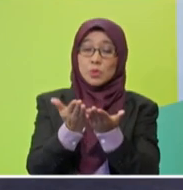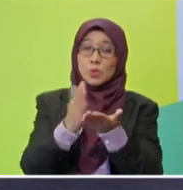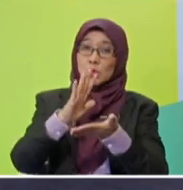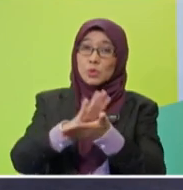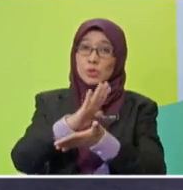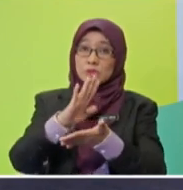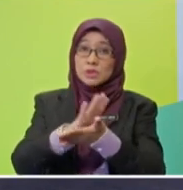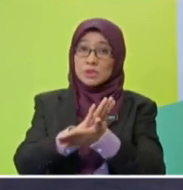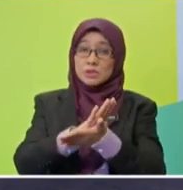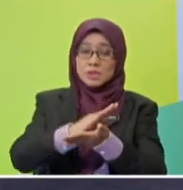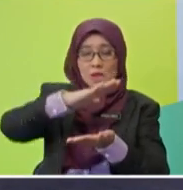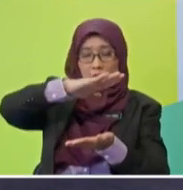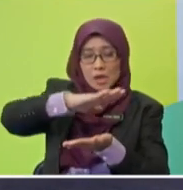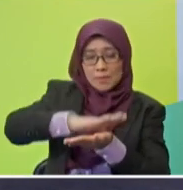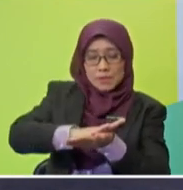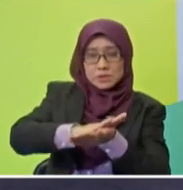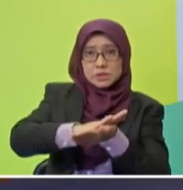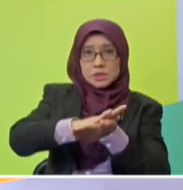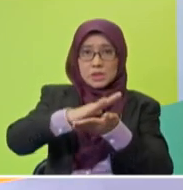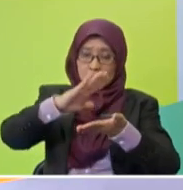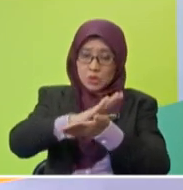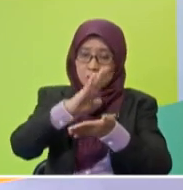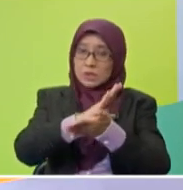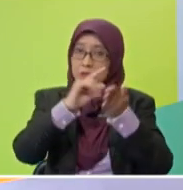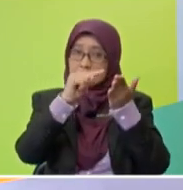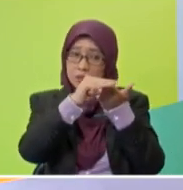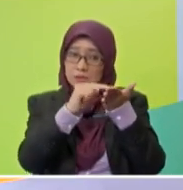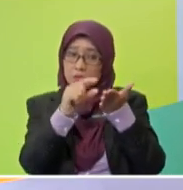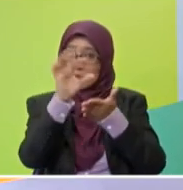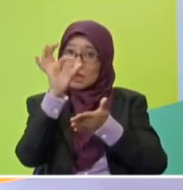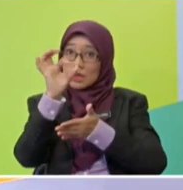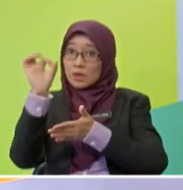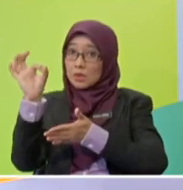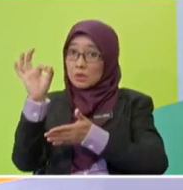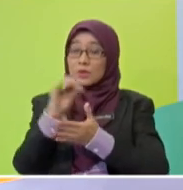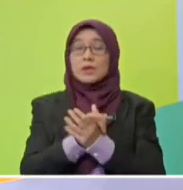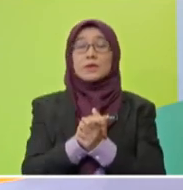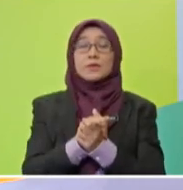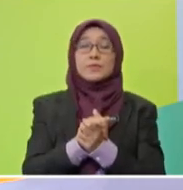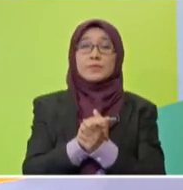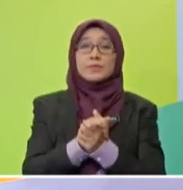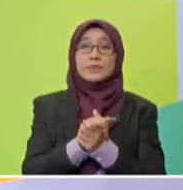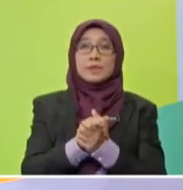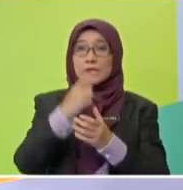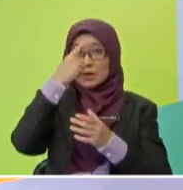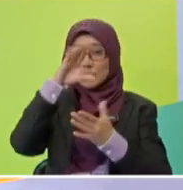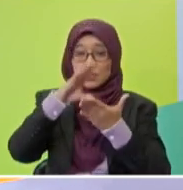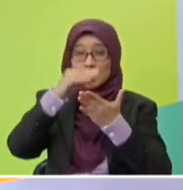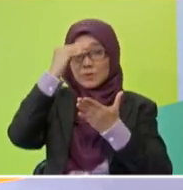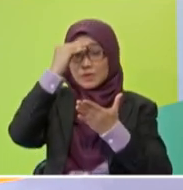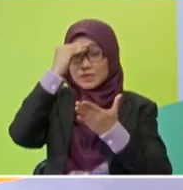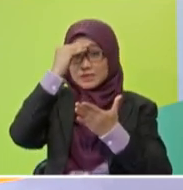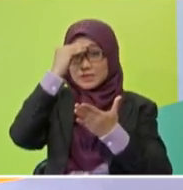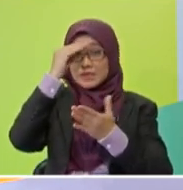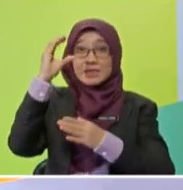lubang adalah untuk kita belajar tentang ciri-ciri objek yang seterusnya yaitu berat